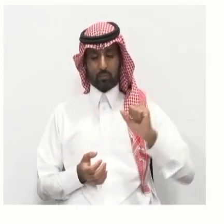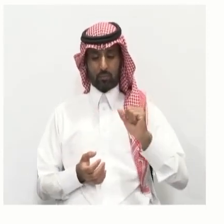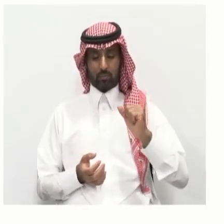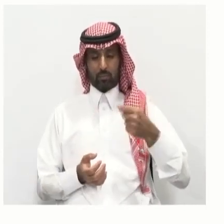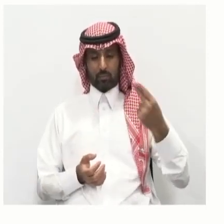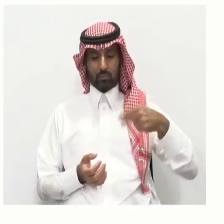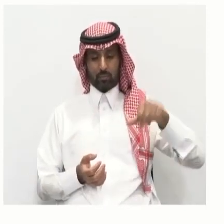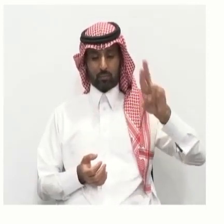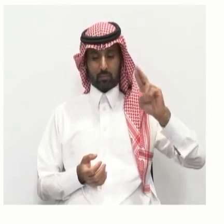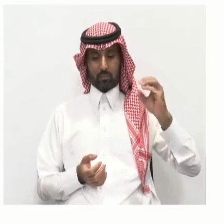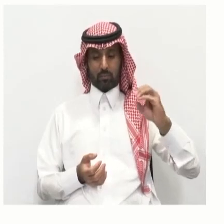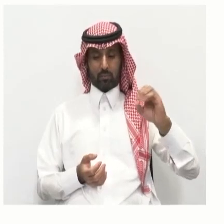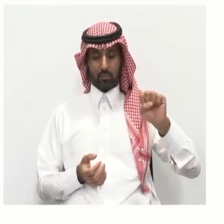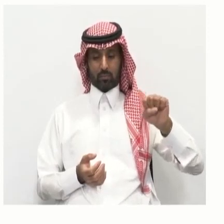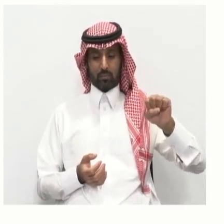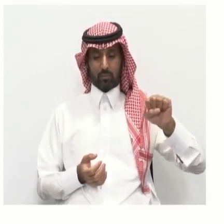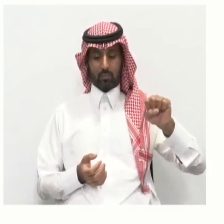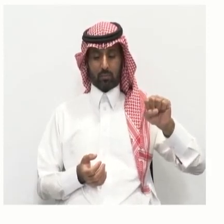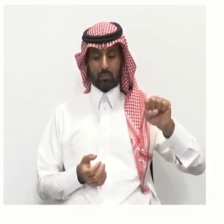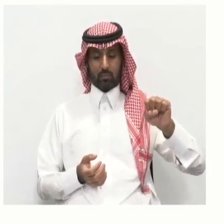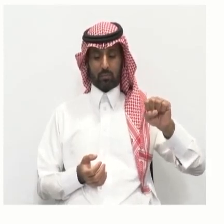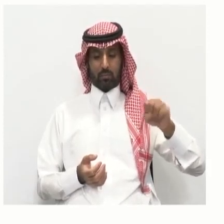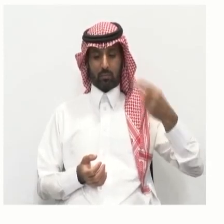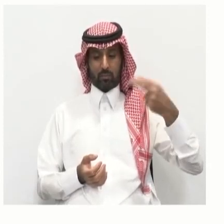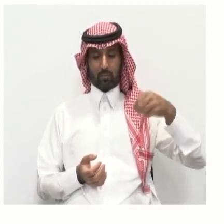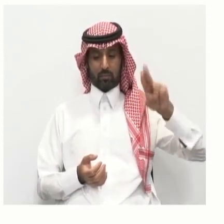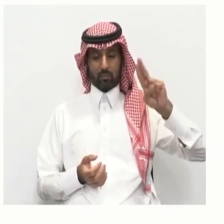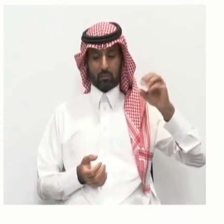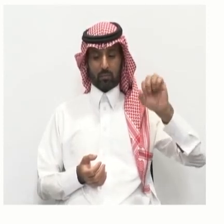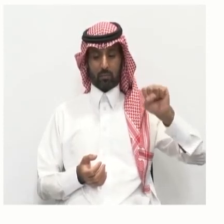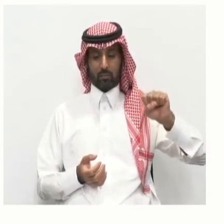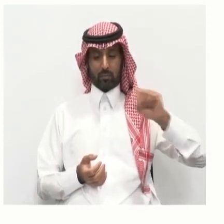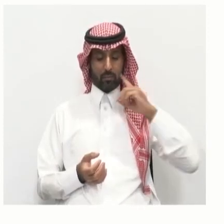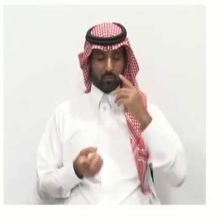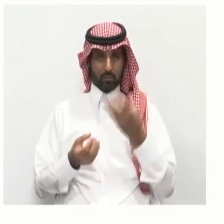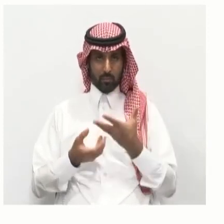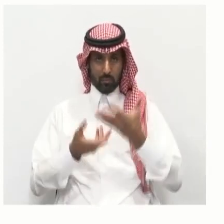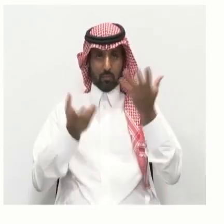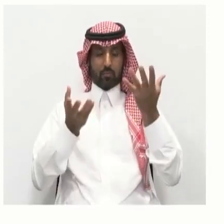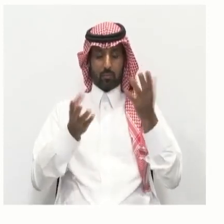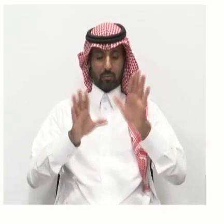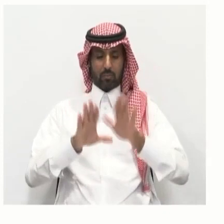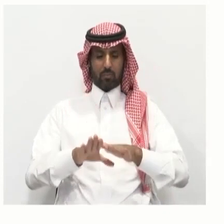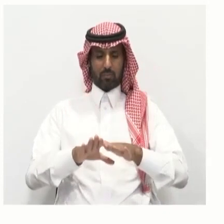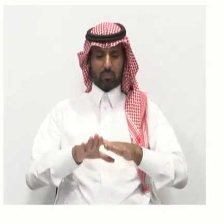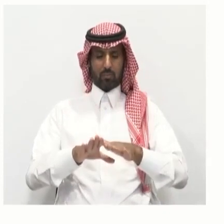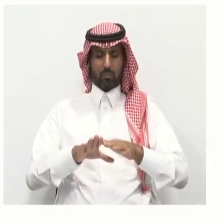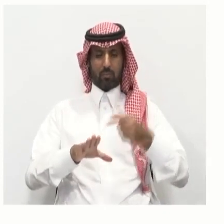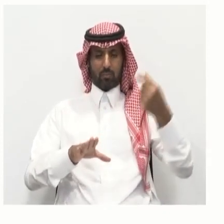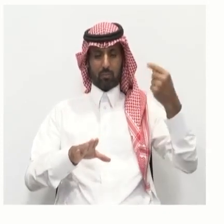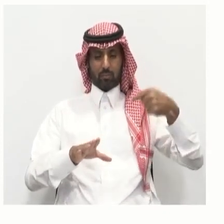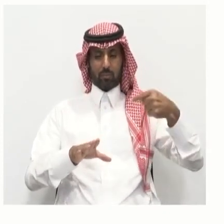الاتش ت اس الاتش ت اس غاز نتركه زي ما هو ما نعدل فيه